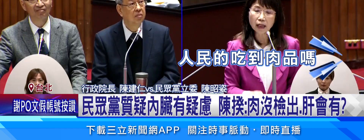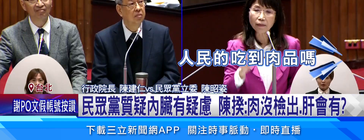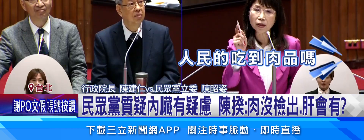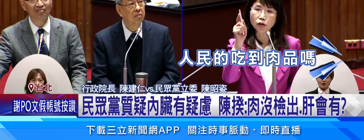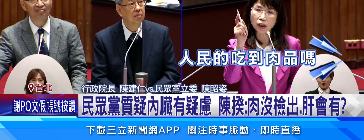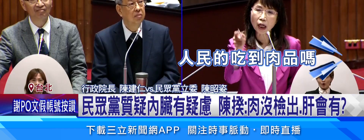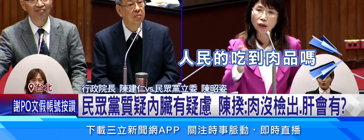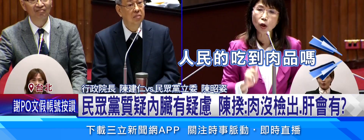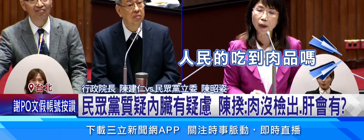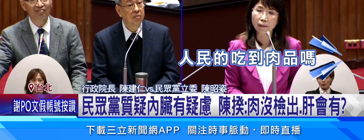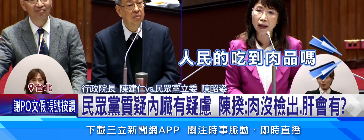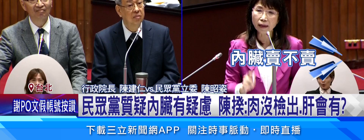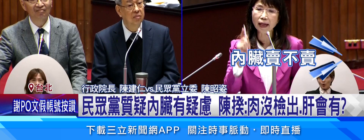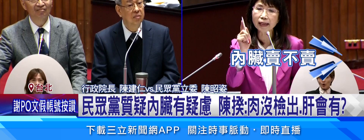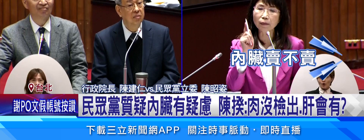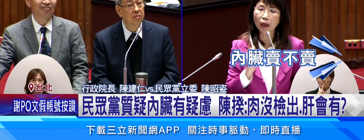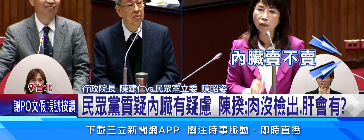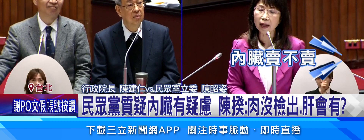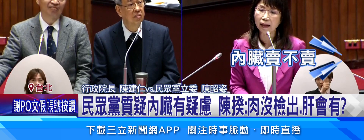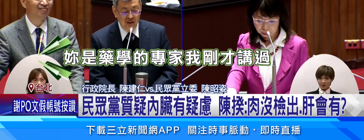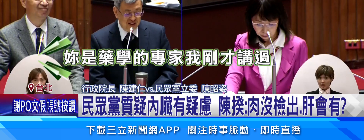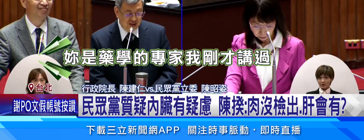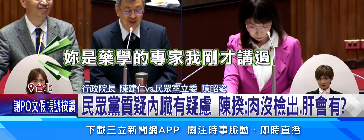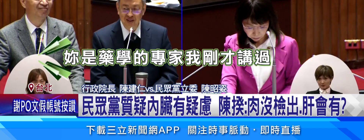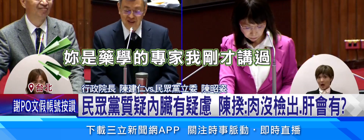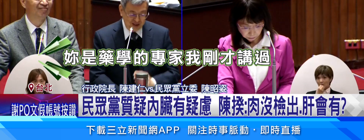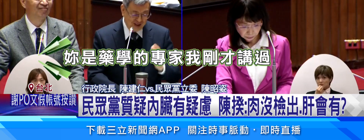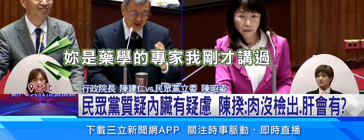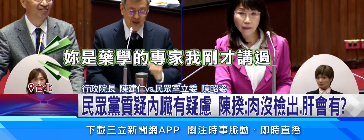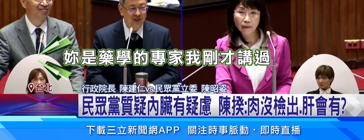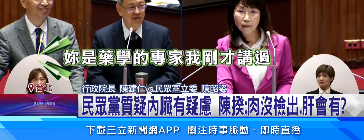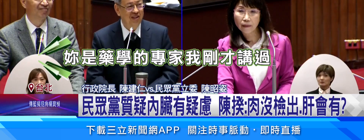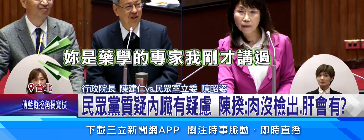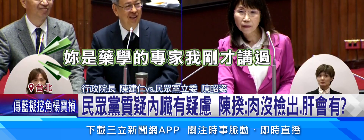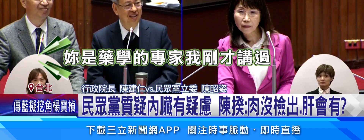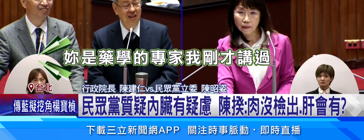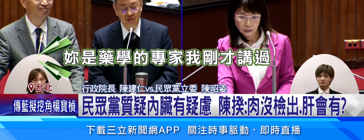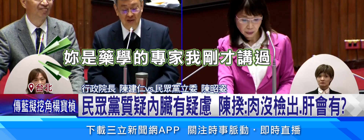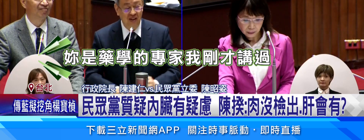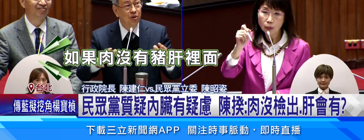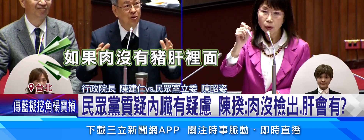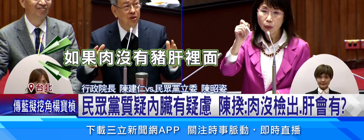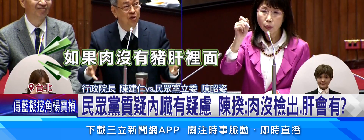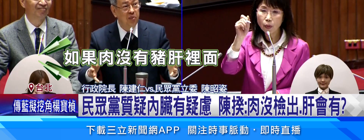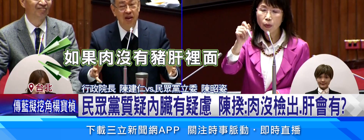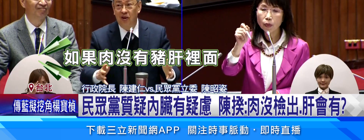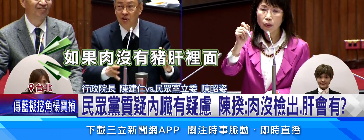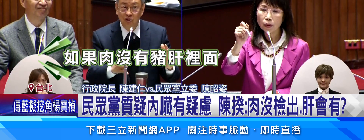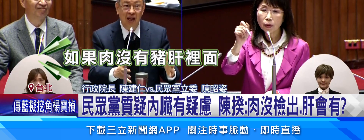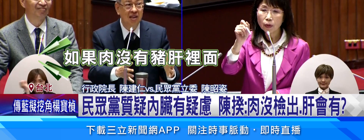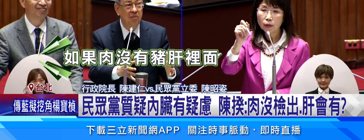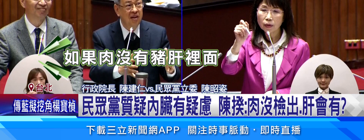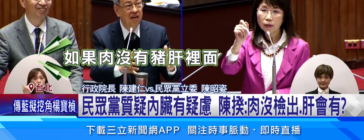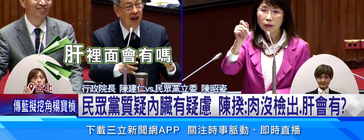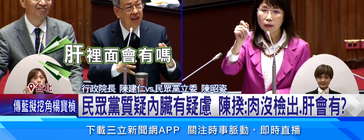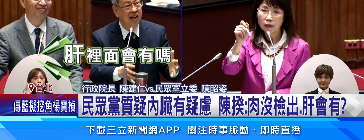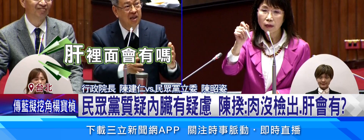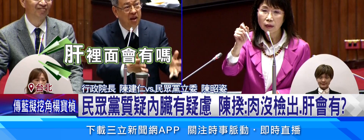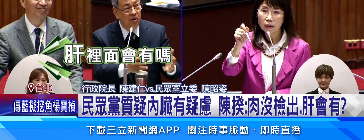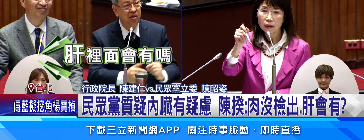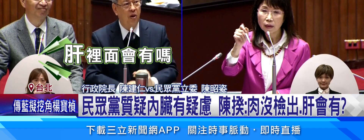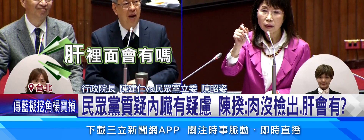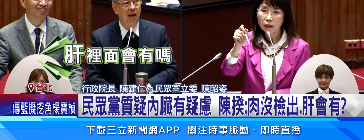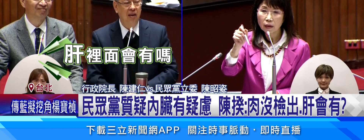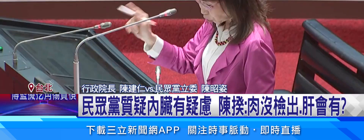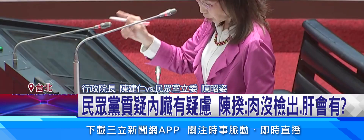治哦。 人民只吃到肉品吗？内脏卖不卖？ 你是药学的专家，我刚才讲过哈。如果肉没有，猪肝里面，肝